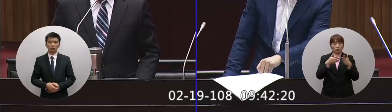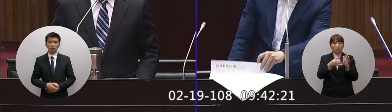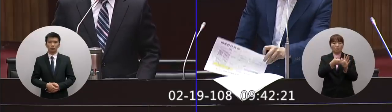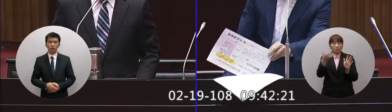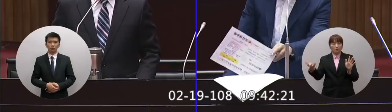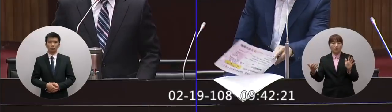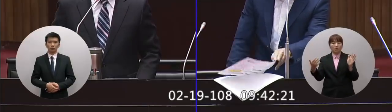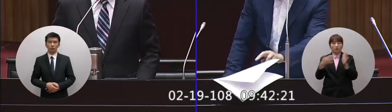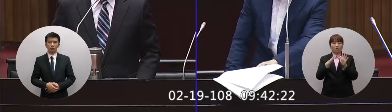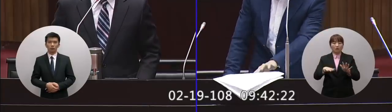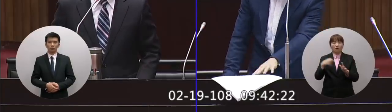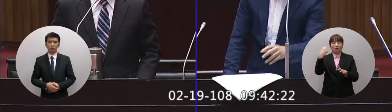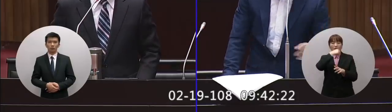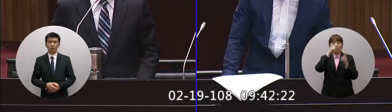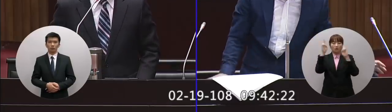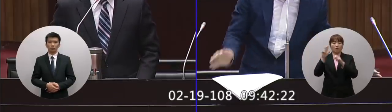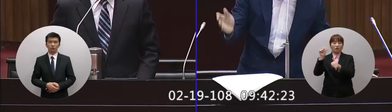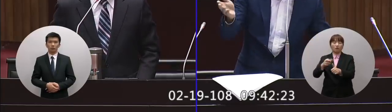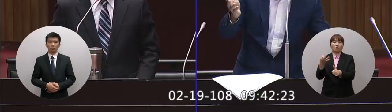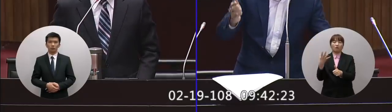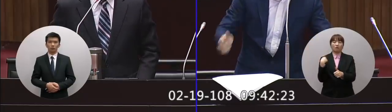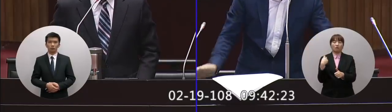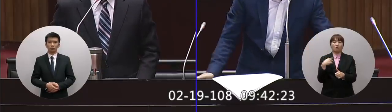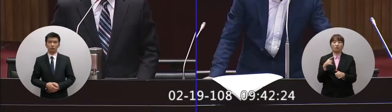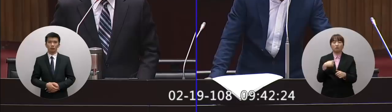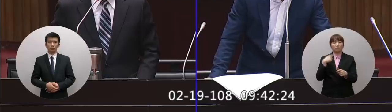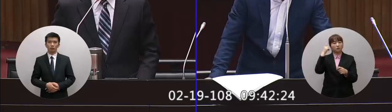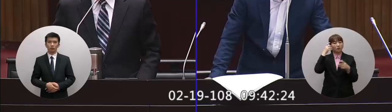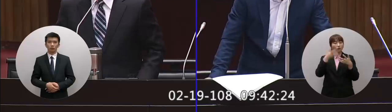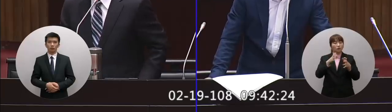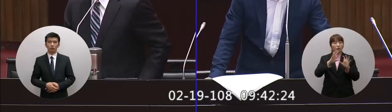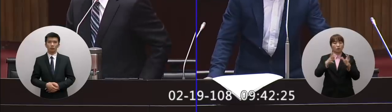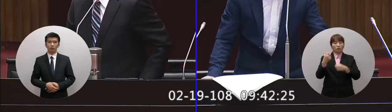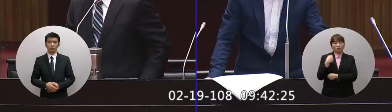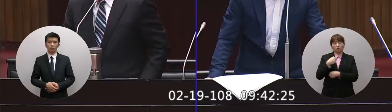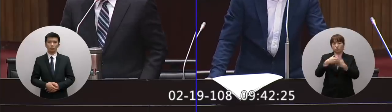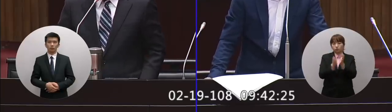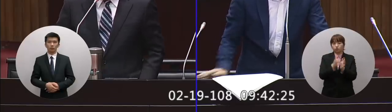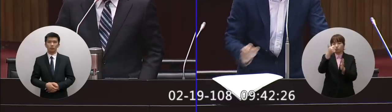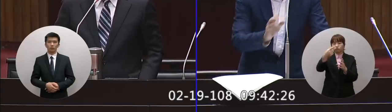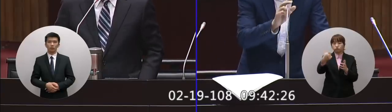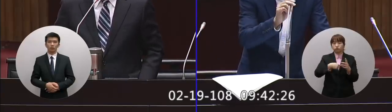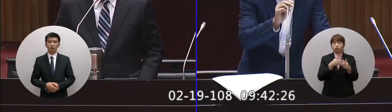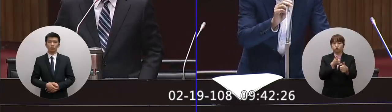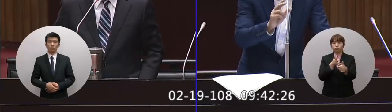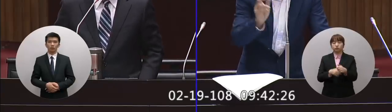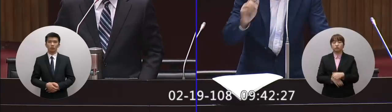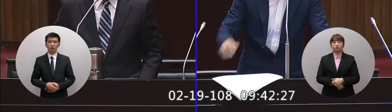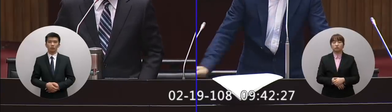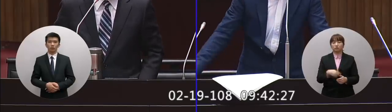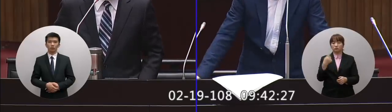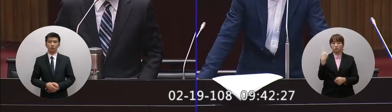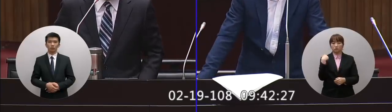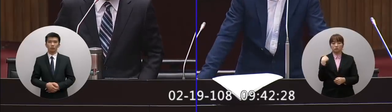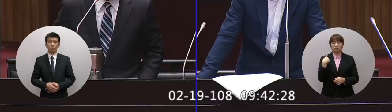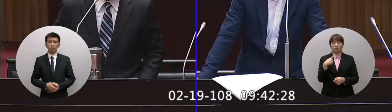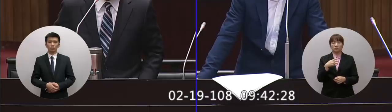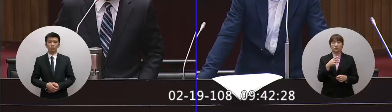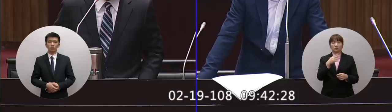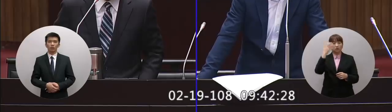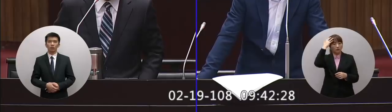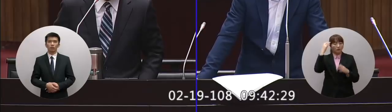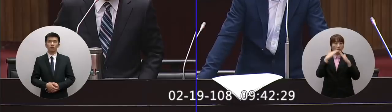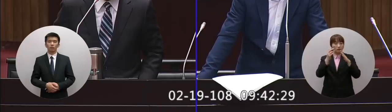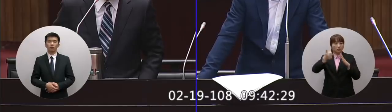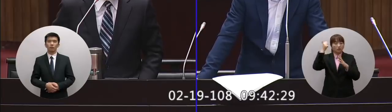以现在台电一直在被罚钱。那我们是不是请部长、国防部长一起上来？院长，昨天柯文哲市